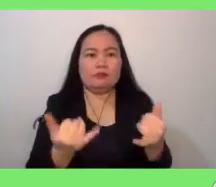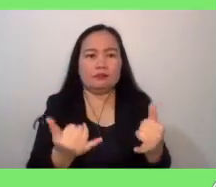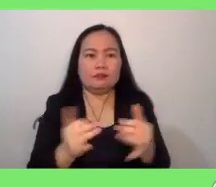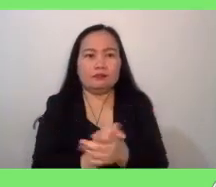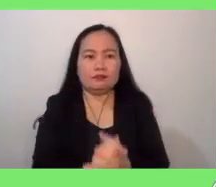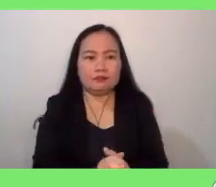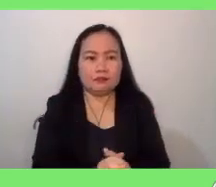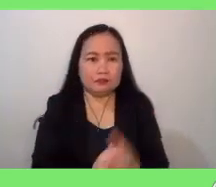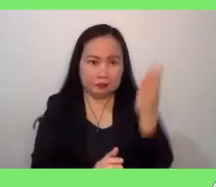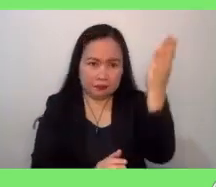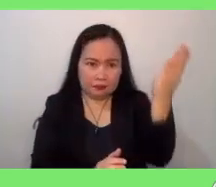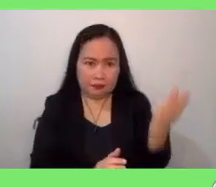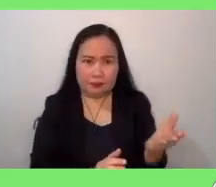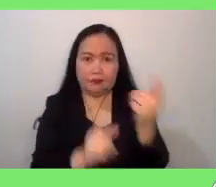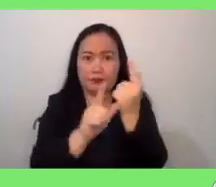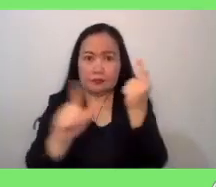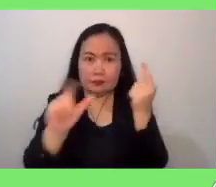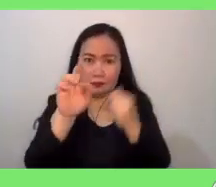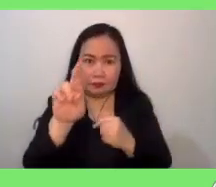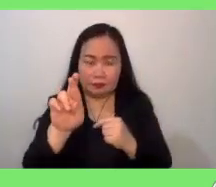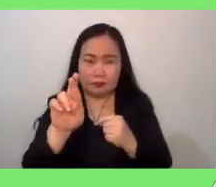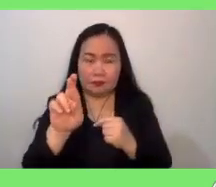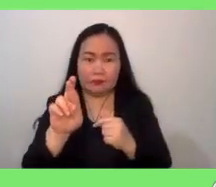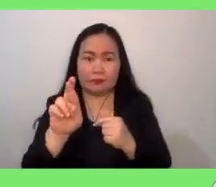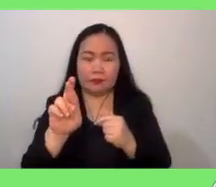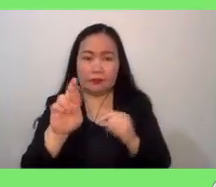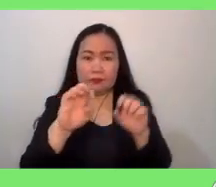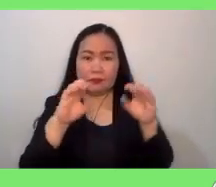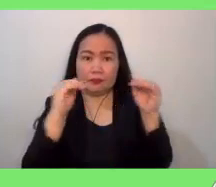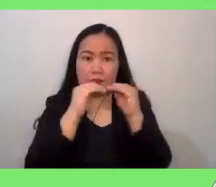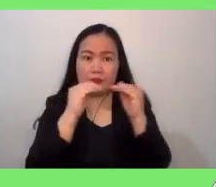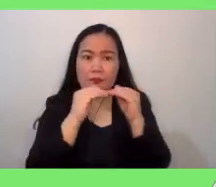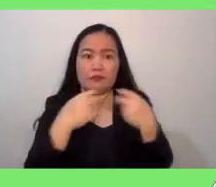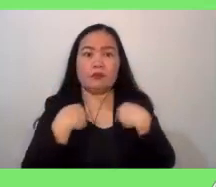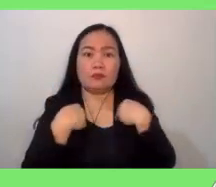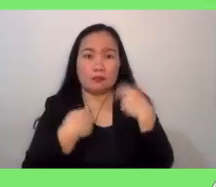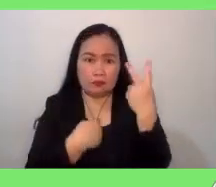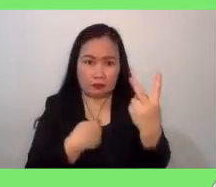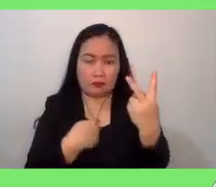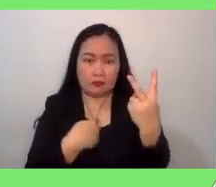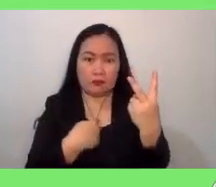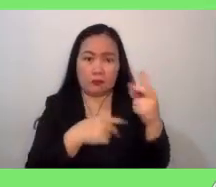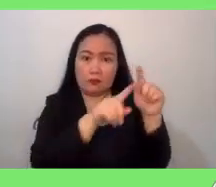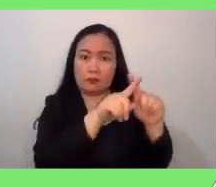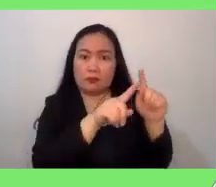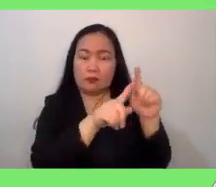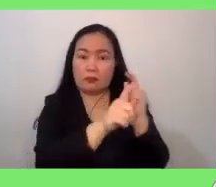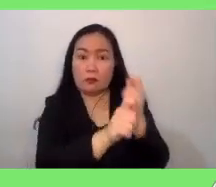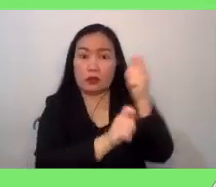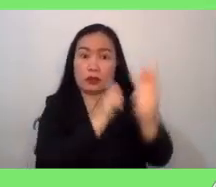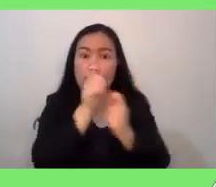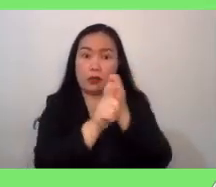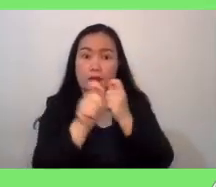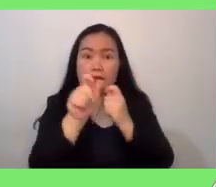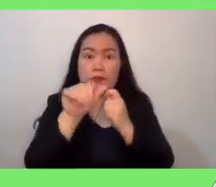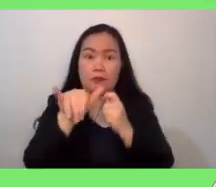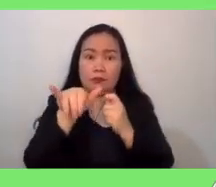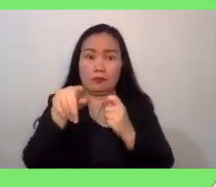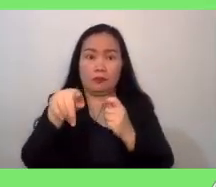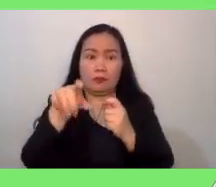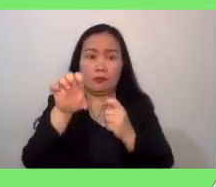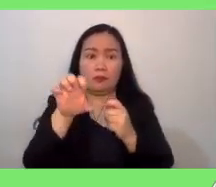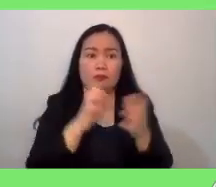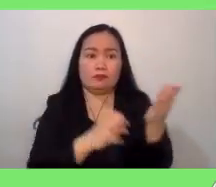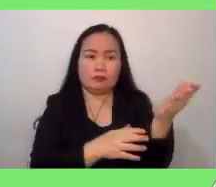Now, dito sa mga linear equations na to, meron tayong dalawang klase ng linear equation.